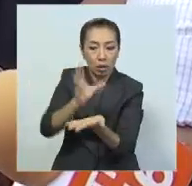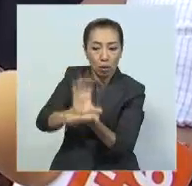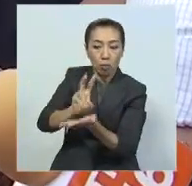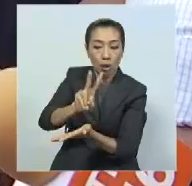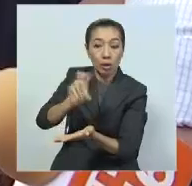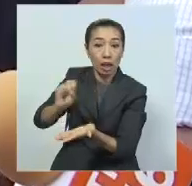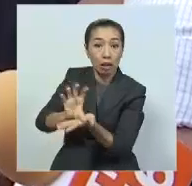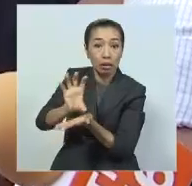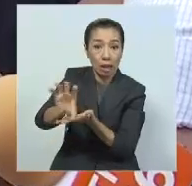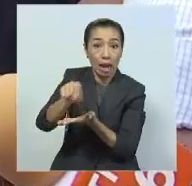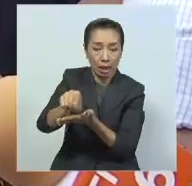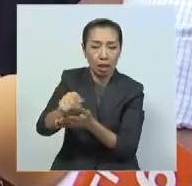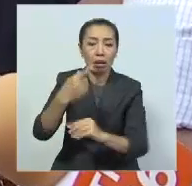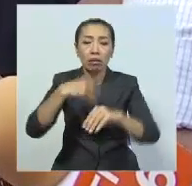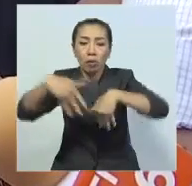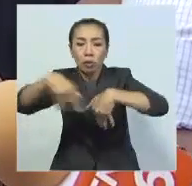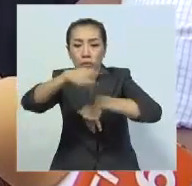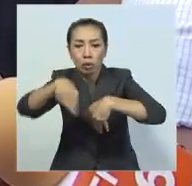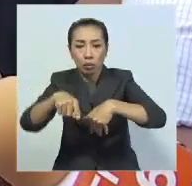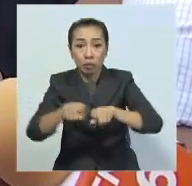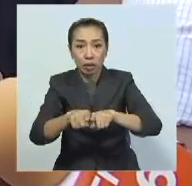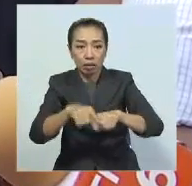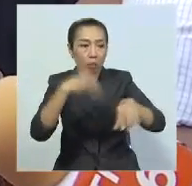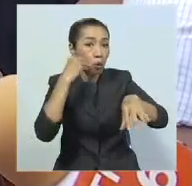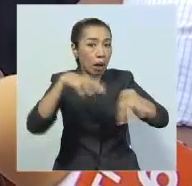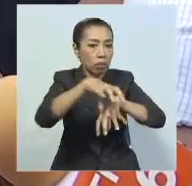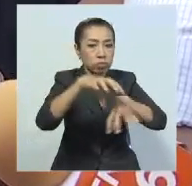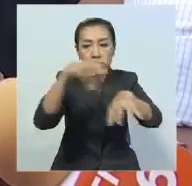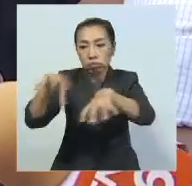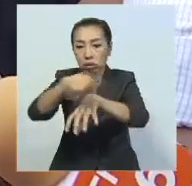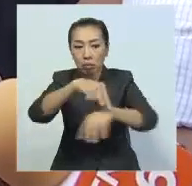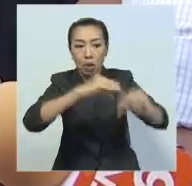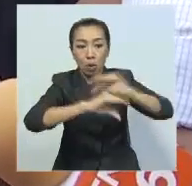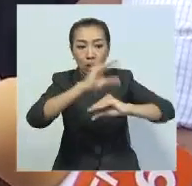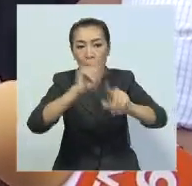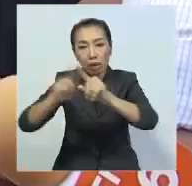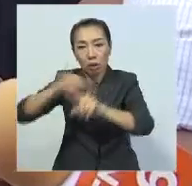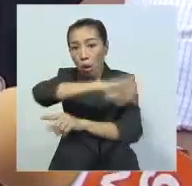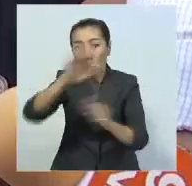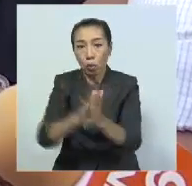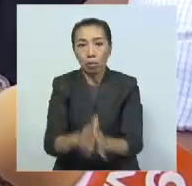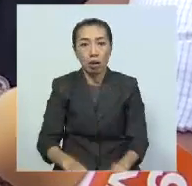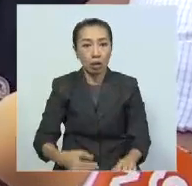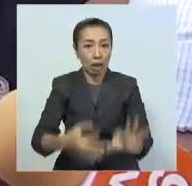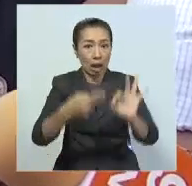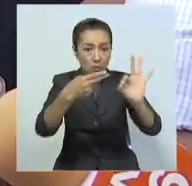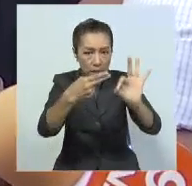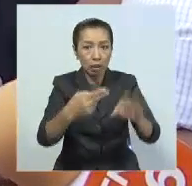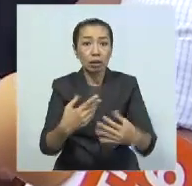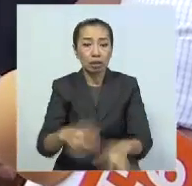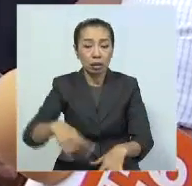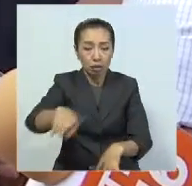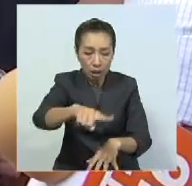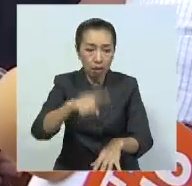มีโครงการเกือบ 90,000 โครงการเราก็ช่วยดำเนินการอย่างดีตามความต้องการประชาชนเ